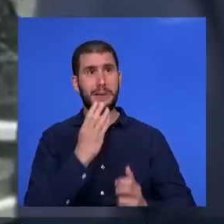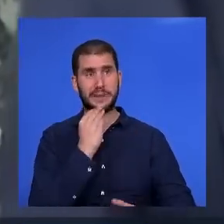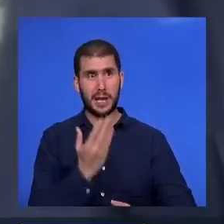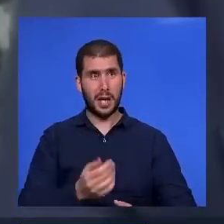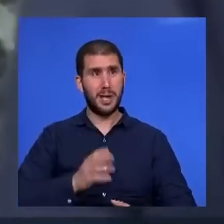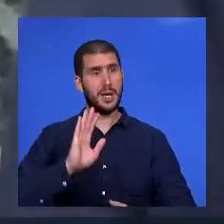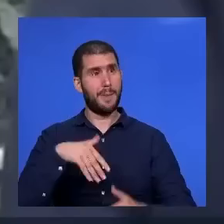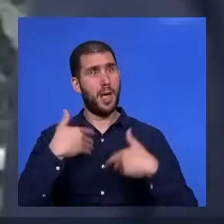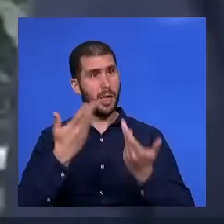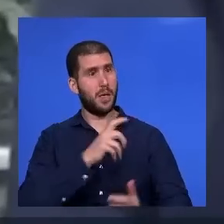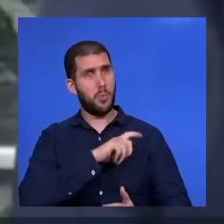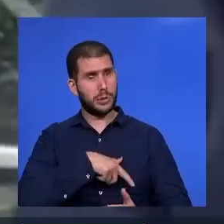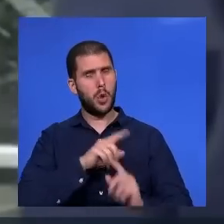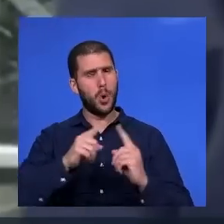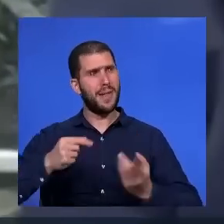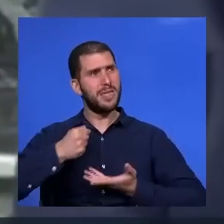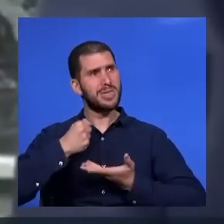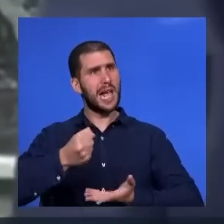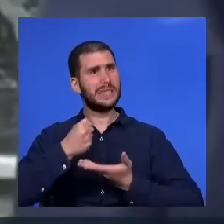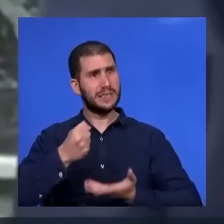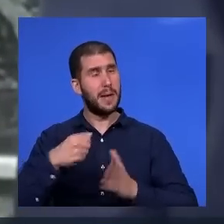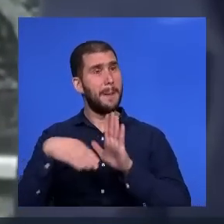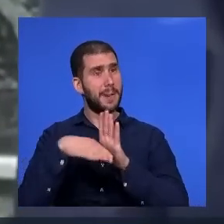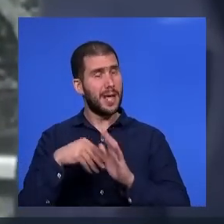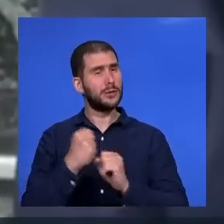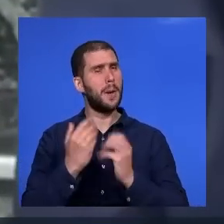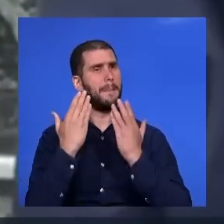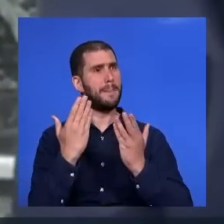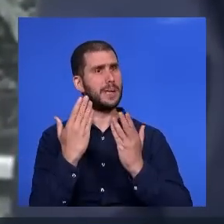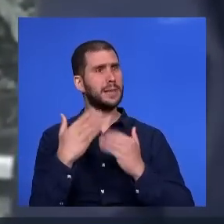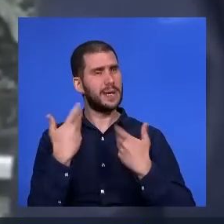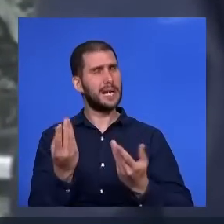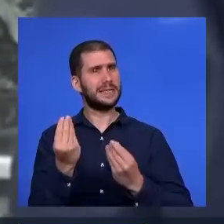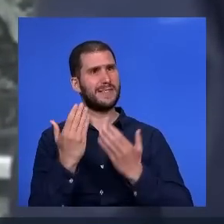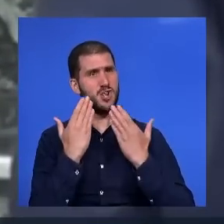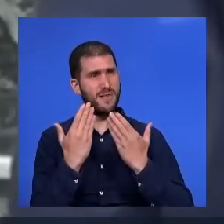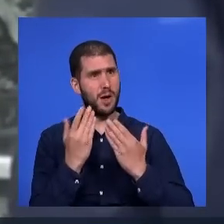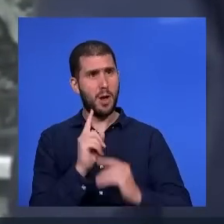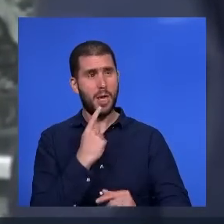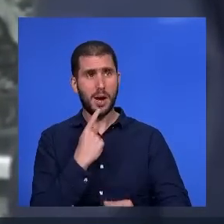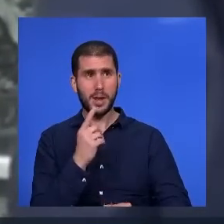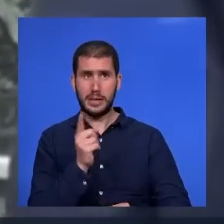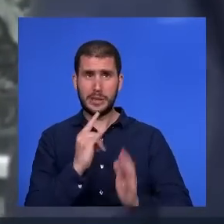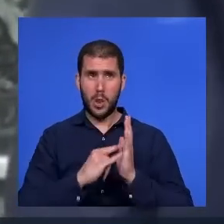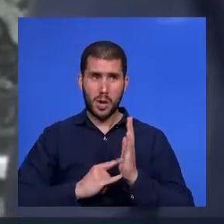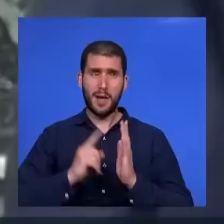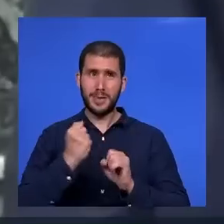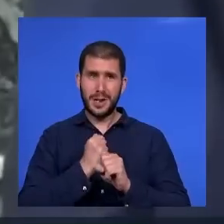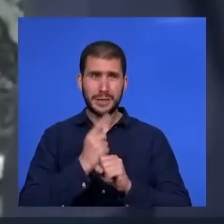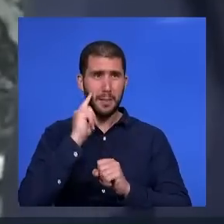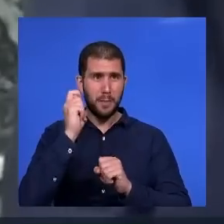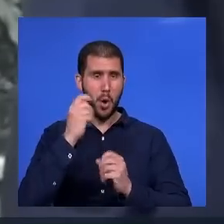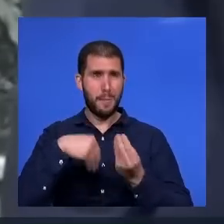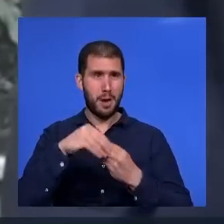גם לתת למועצות כל מיני תקציבים, בתנאי שעשו בית כנסת, תנו כנסת לישיבה. לא תגיד תנאי מפורש, זה לא חוקי. עשה בצורה